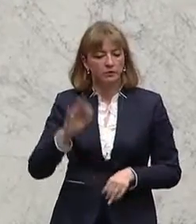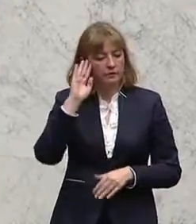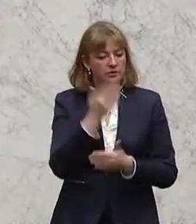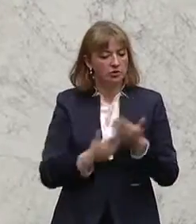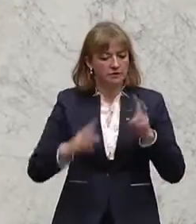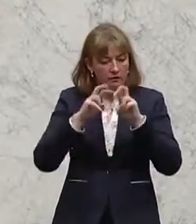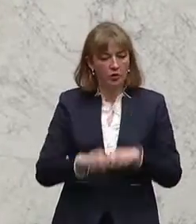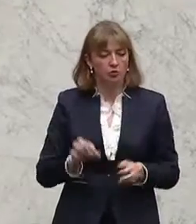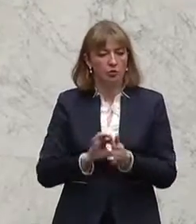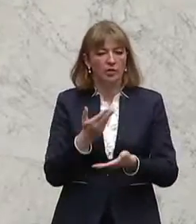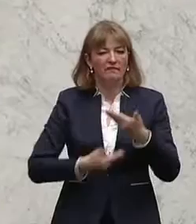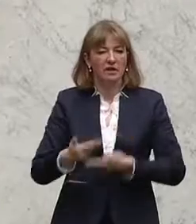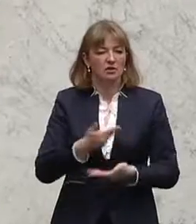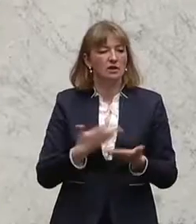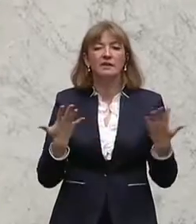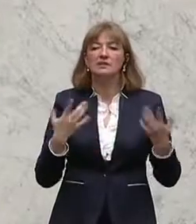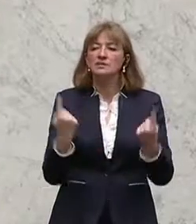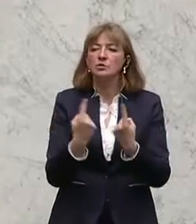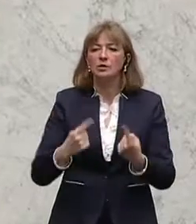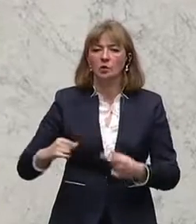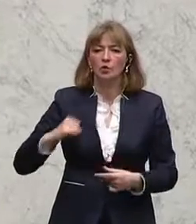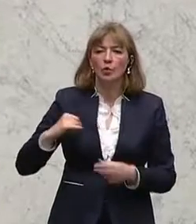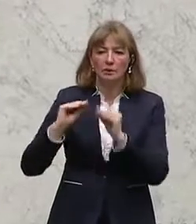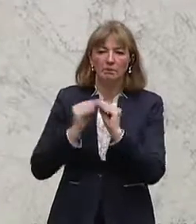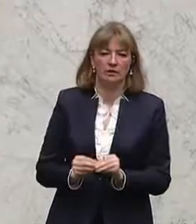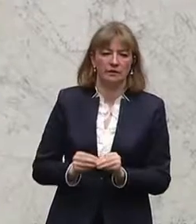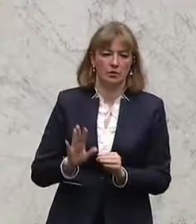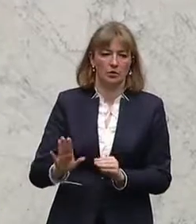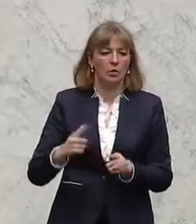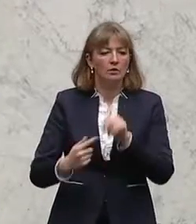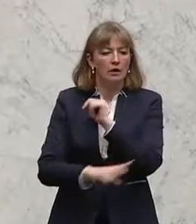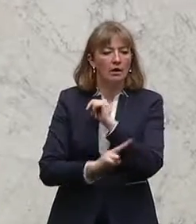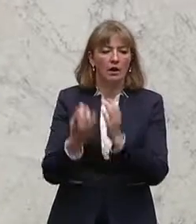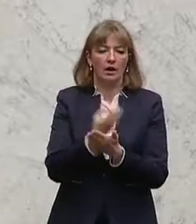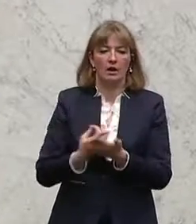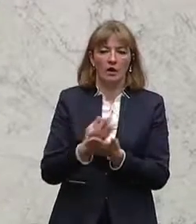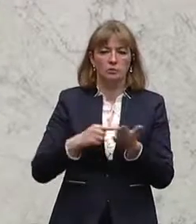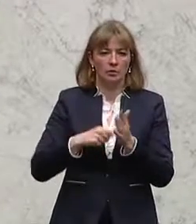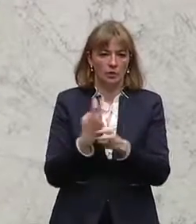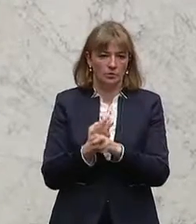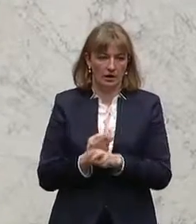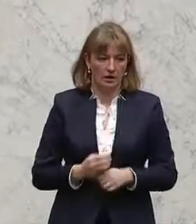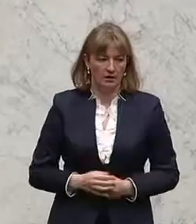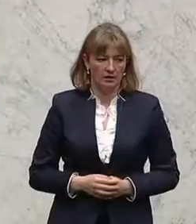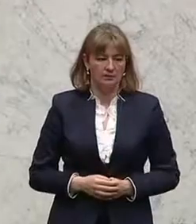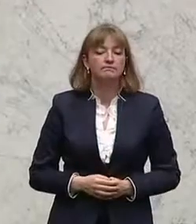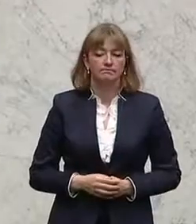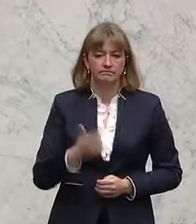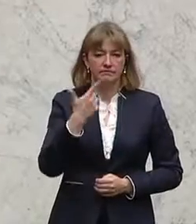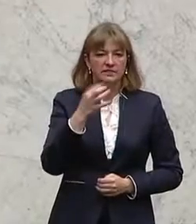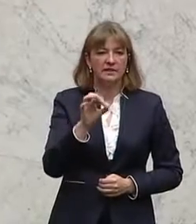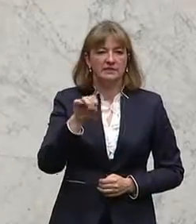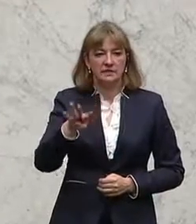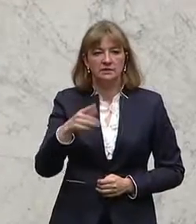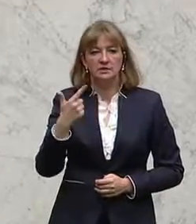der Jugendbeschäftigung und Lehrlingsausbildung auf der Tagesordnung. Der Bericht weist Österreich in diesem Bereich einen Spitzenplatz im europäischen Vergleich zu